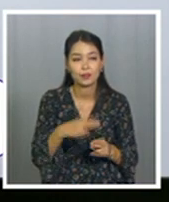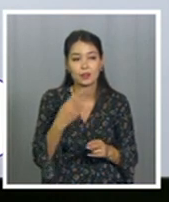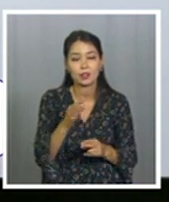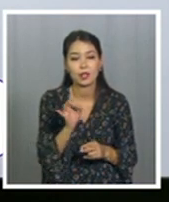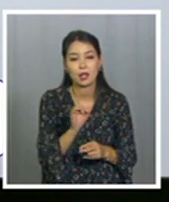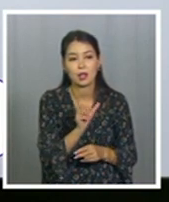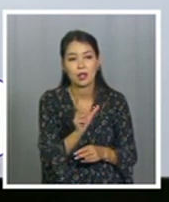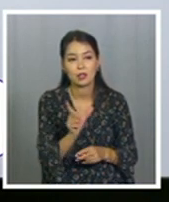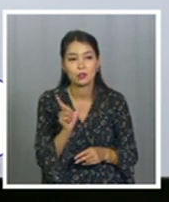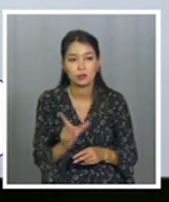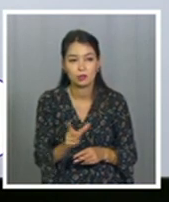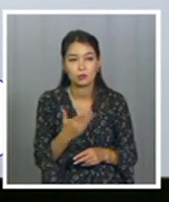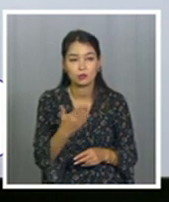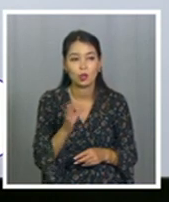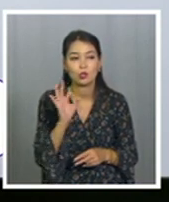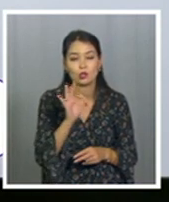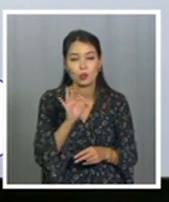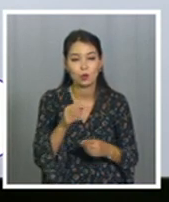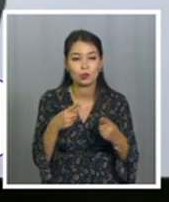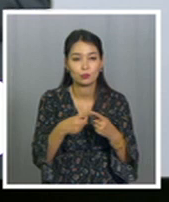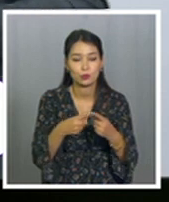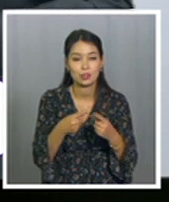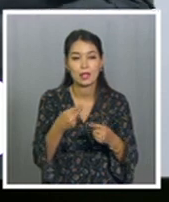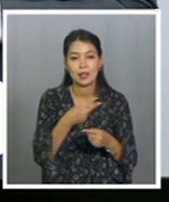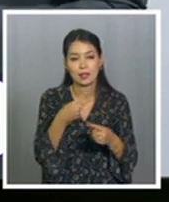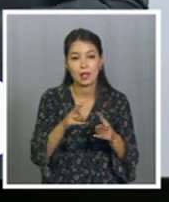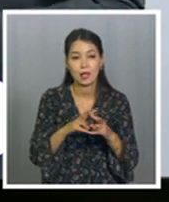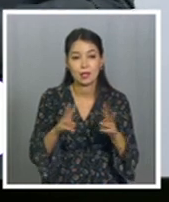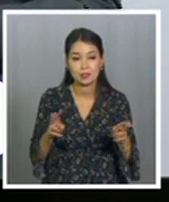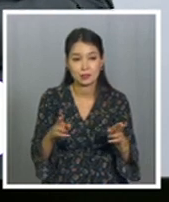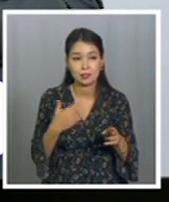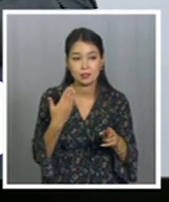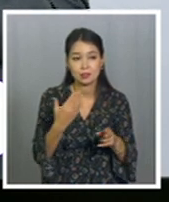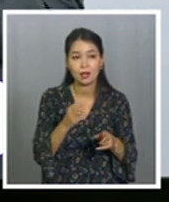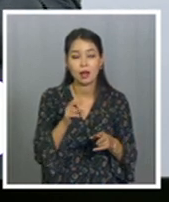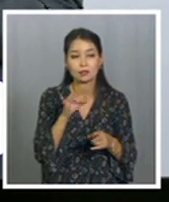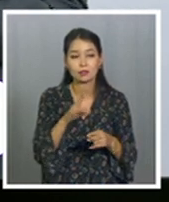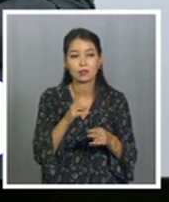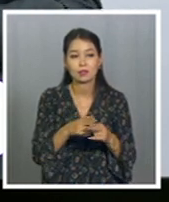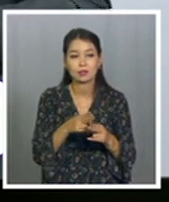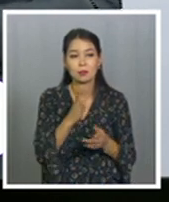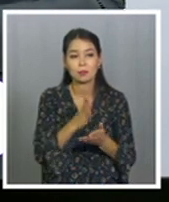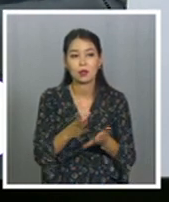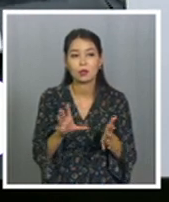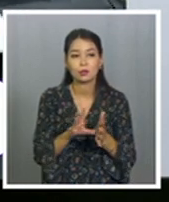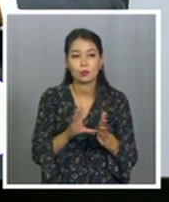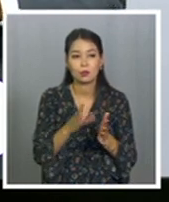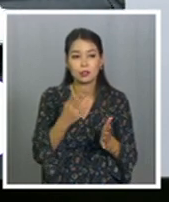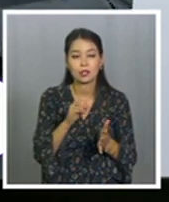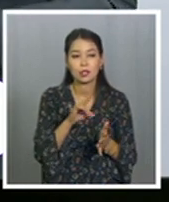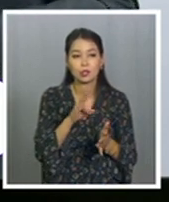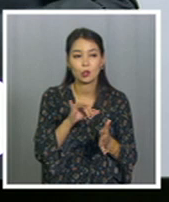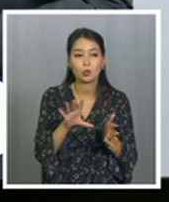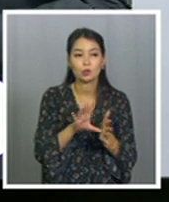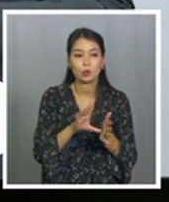бұрыш нөлге тең екенін анықтадық. Сонымен актив кедергісі бар тоқ тізбегінде кернеу мен тоқ күшінің арасындағы